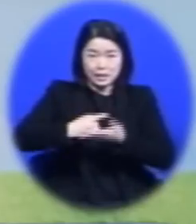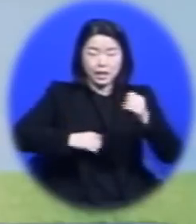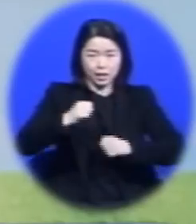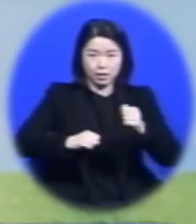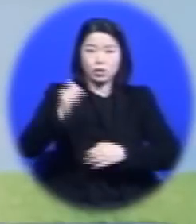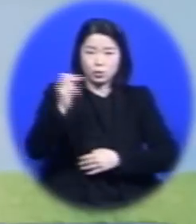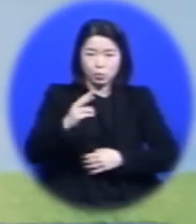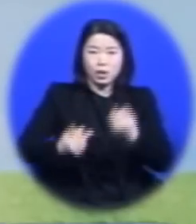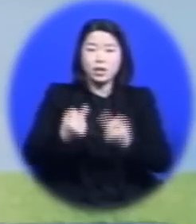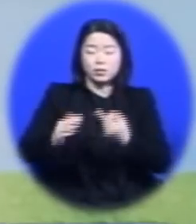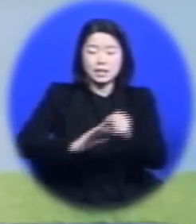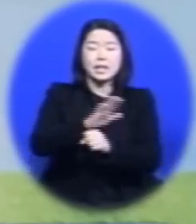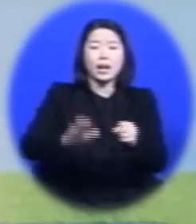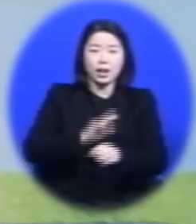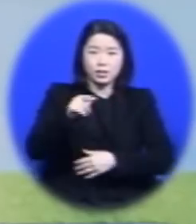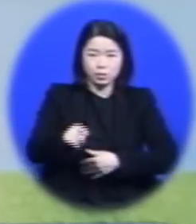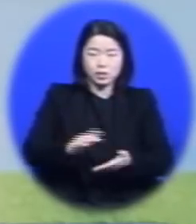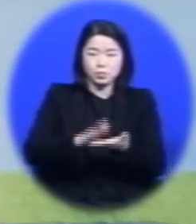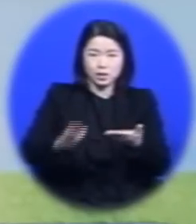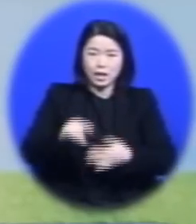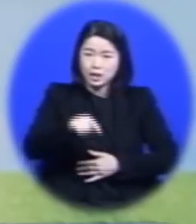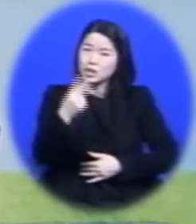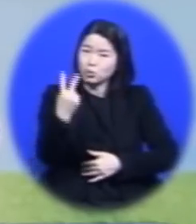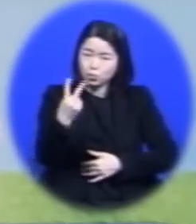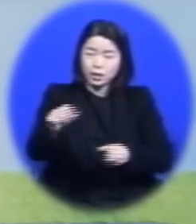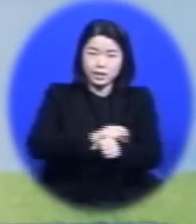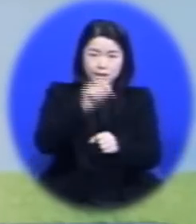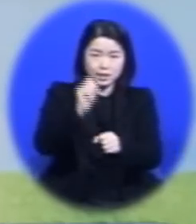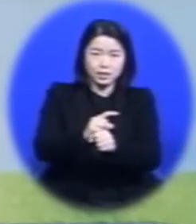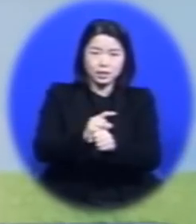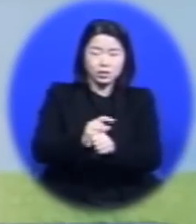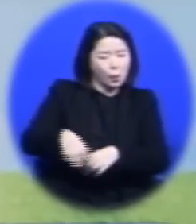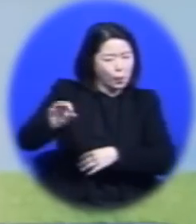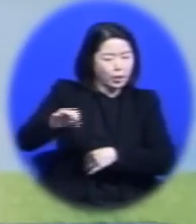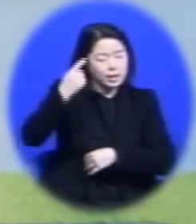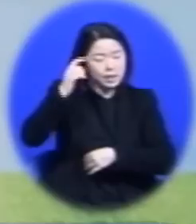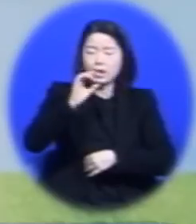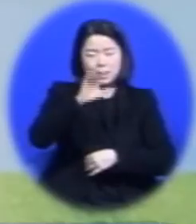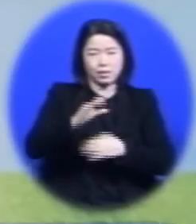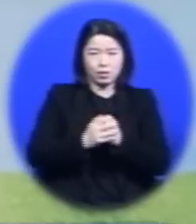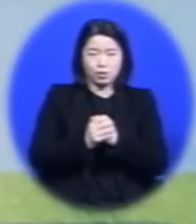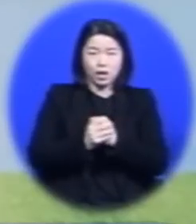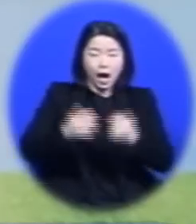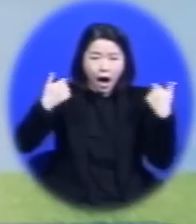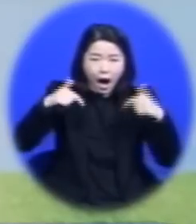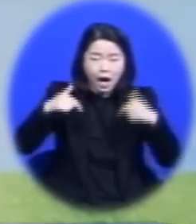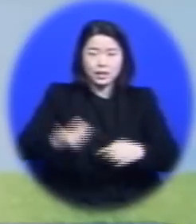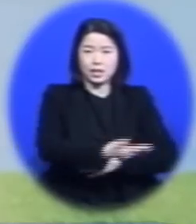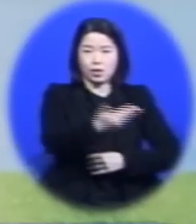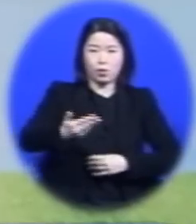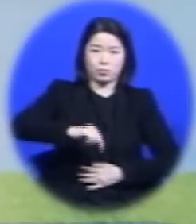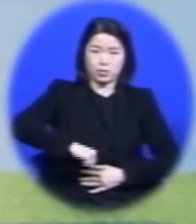형제를 사랑하는 것입니다 그러니까이 두 가지 특징을 결코 소홀히 생각하면 안 됩니다 항상 여러분